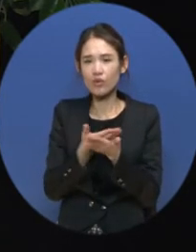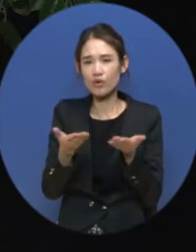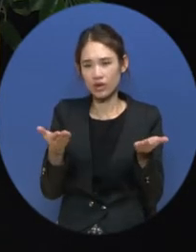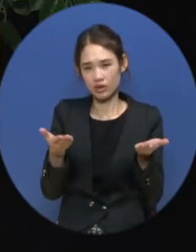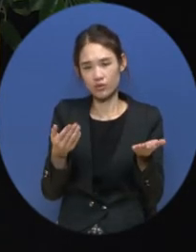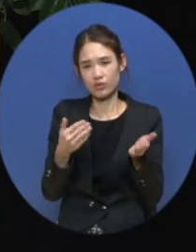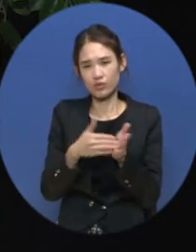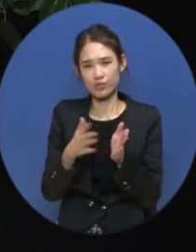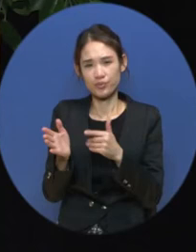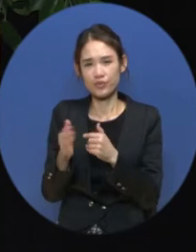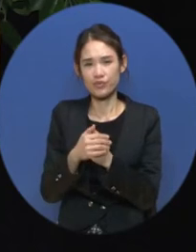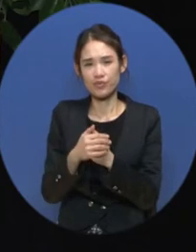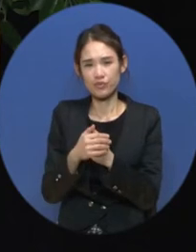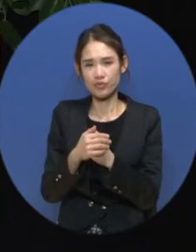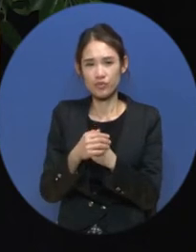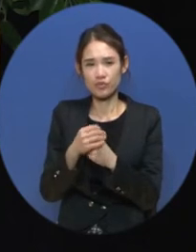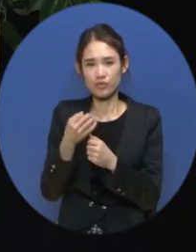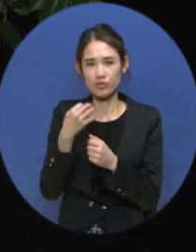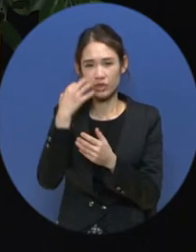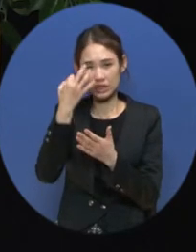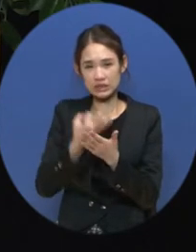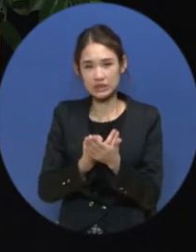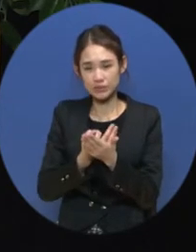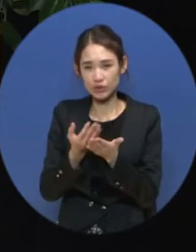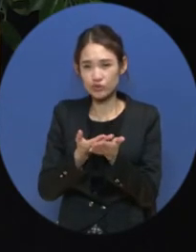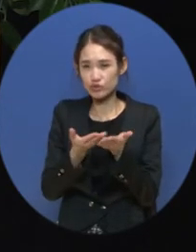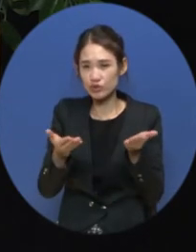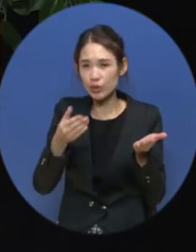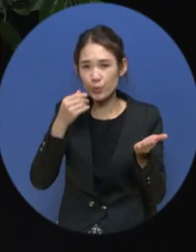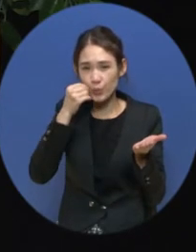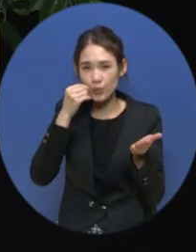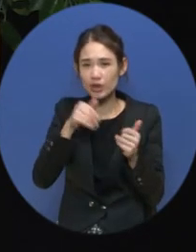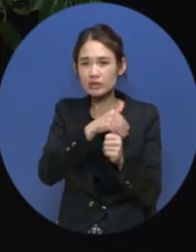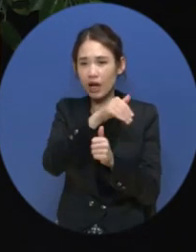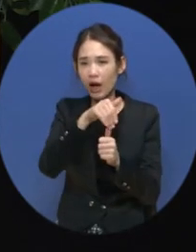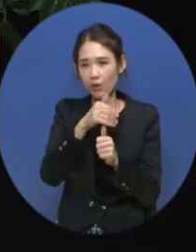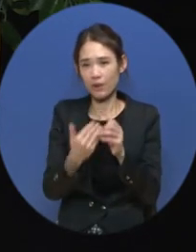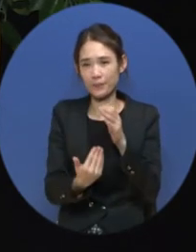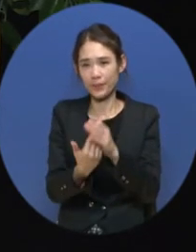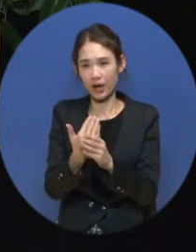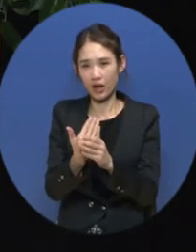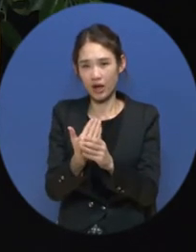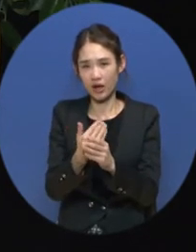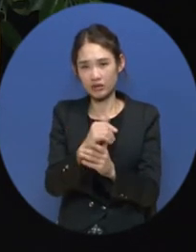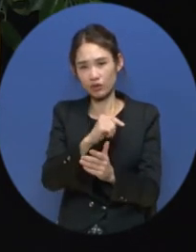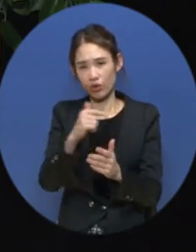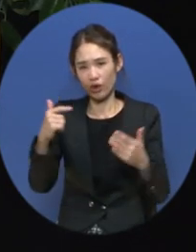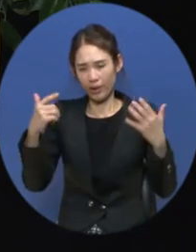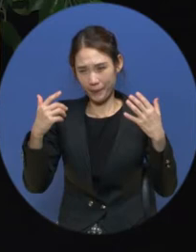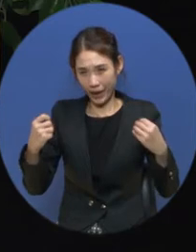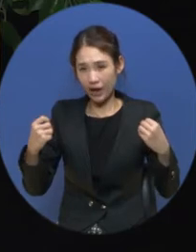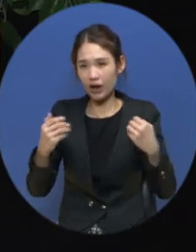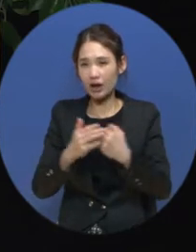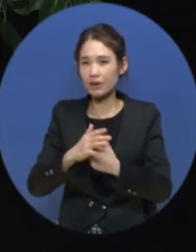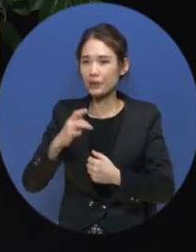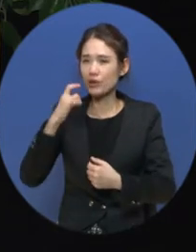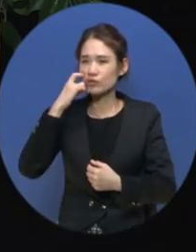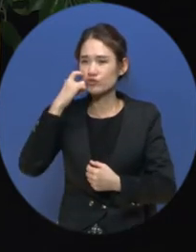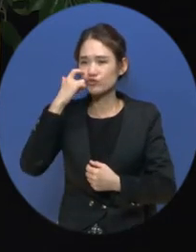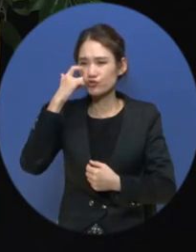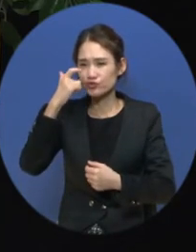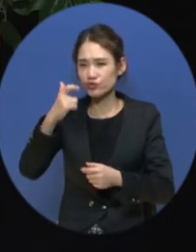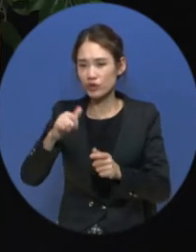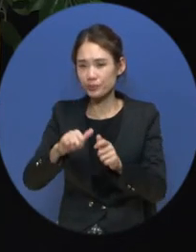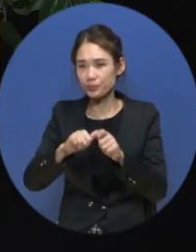거잖아요. 그러니까 급여를 줄 수 없는 상황이 도래가 될 수 있는 상황이 많이 있어서 그 고용을